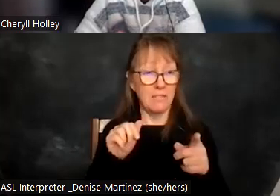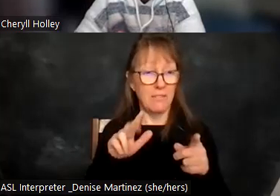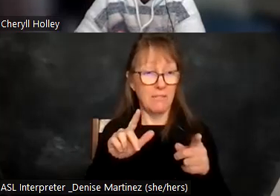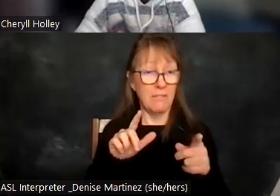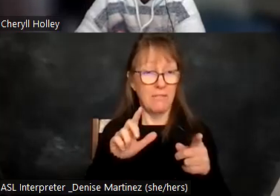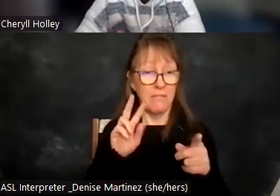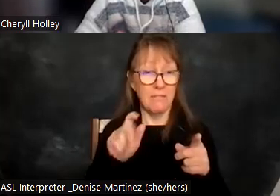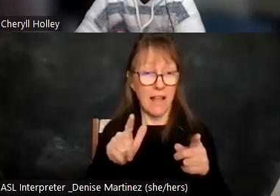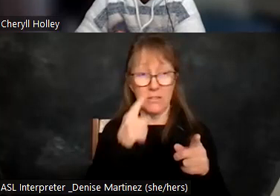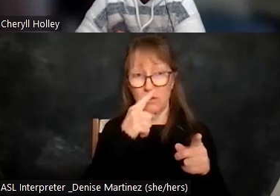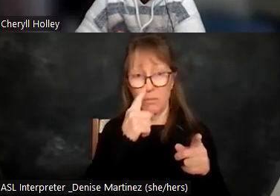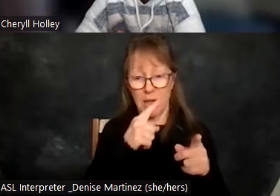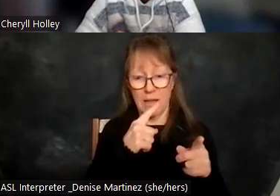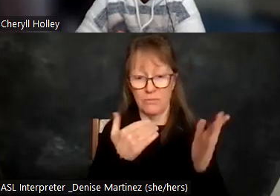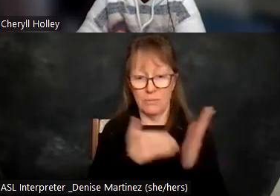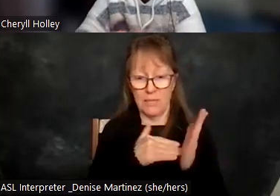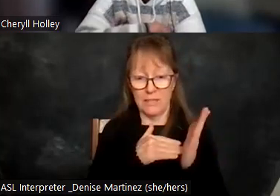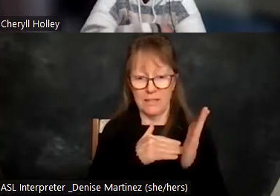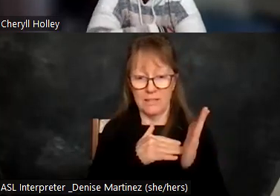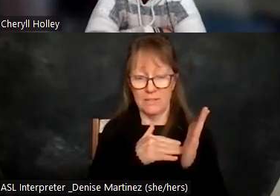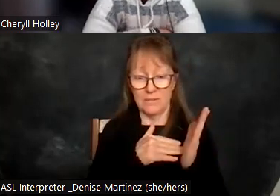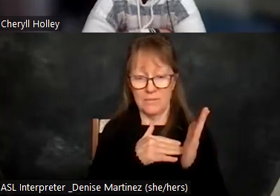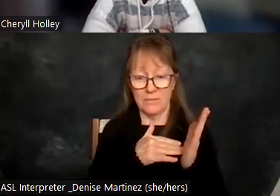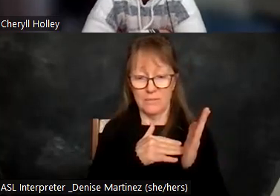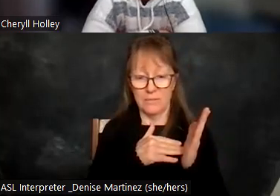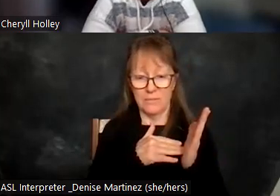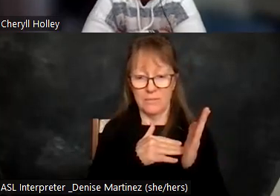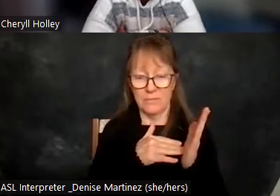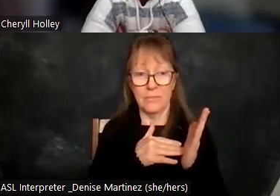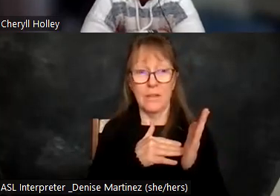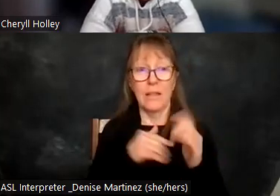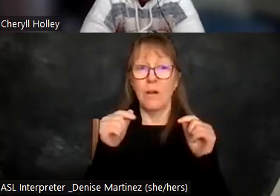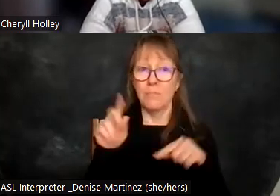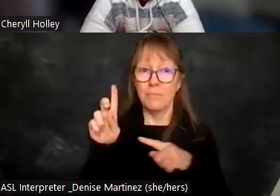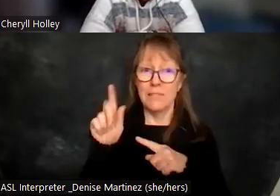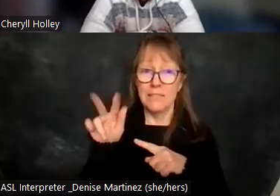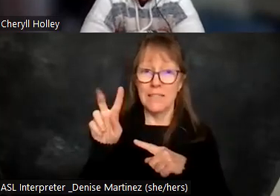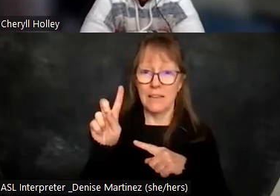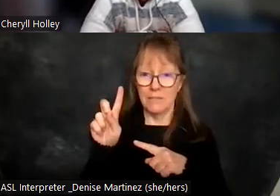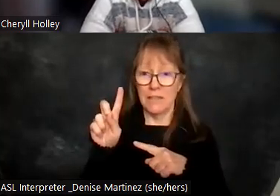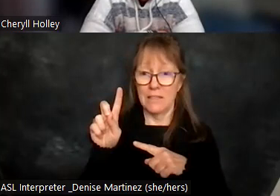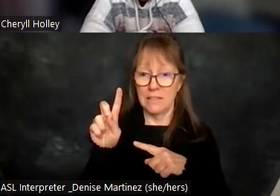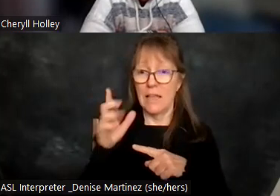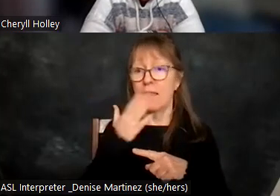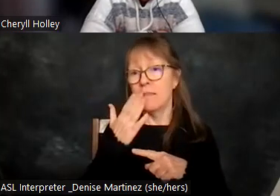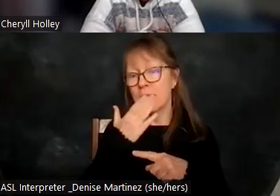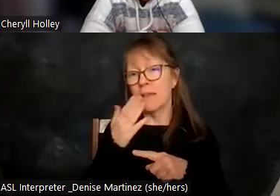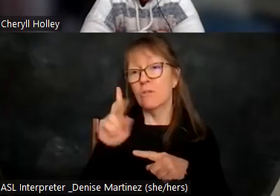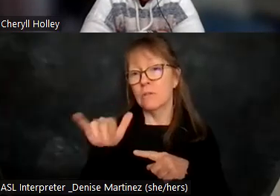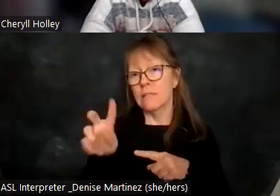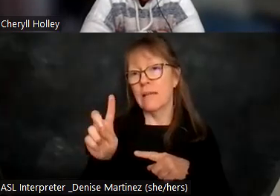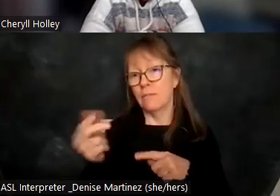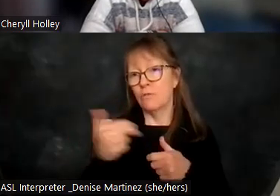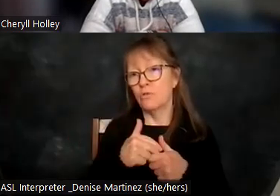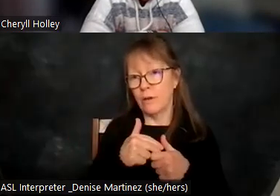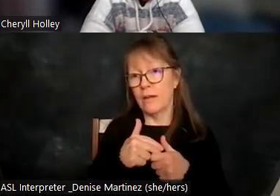comment répondre, that came in? Yeah. qui fait partie des membres là. So once again, this is from David Encore, Dash. c'est David qui pose une Thank you, question David, ça. for joining us again. I recognize your Merci name. David parce